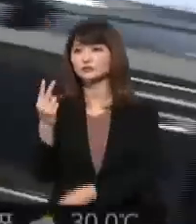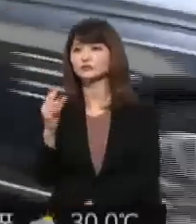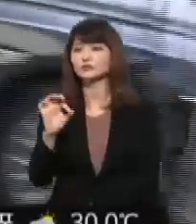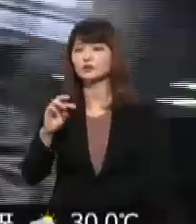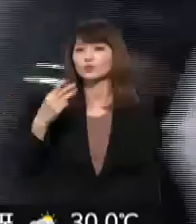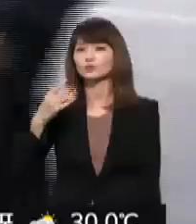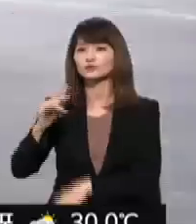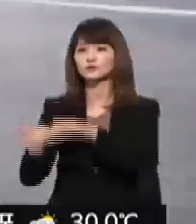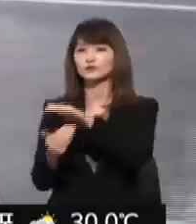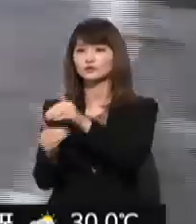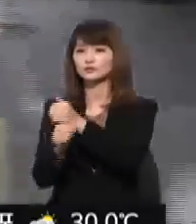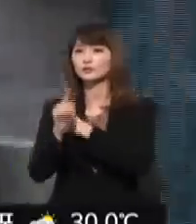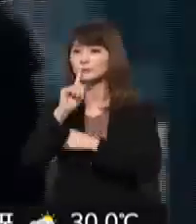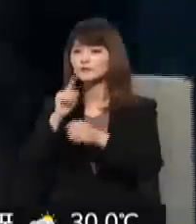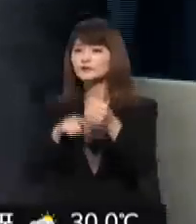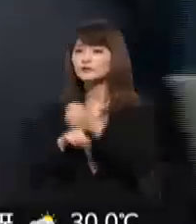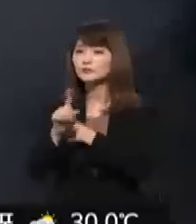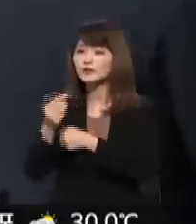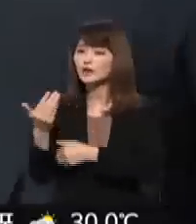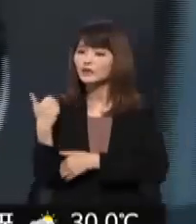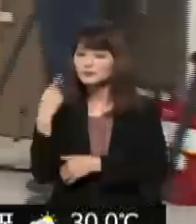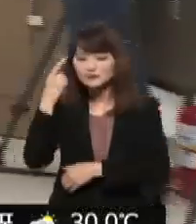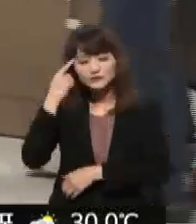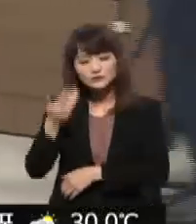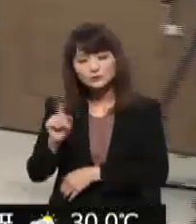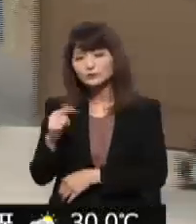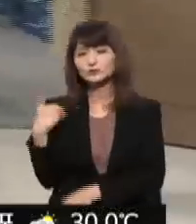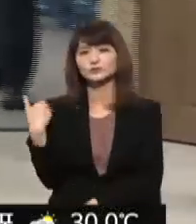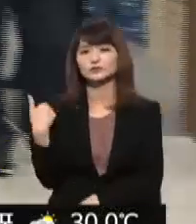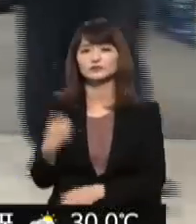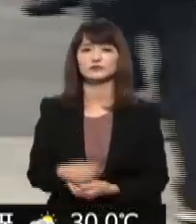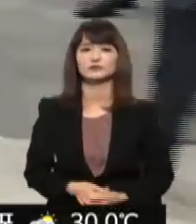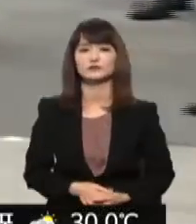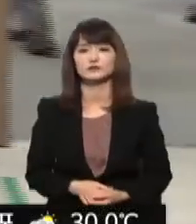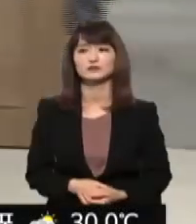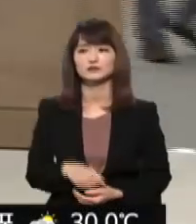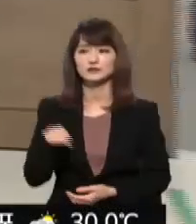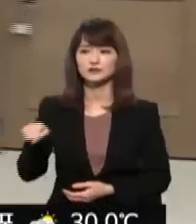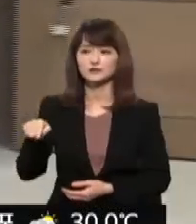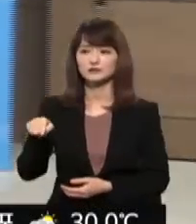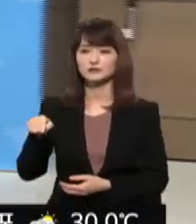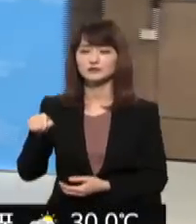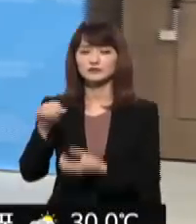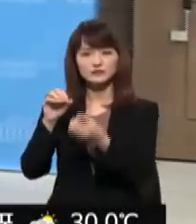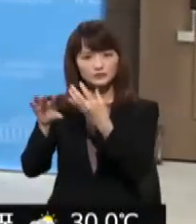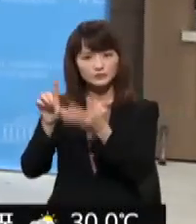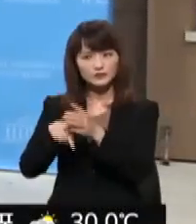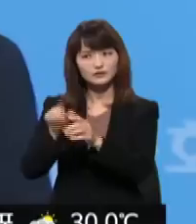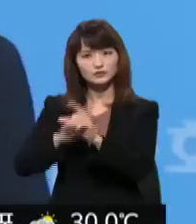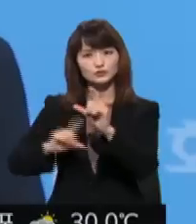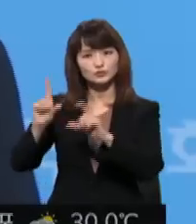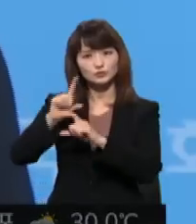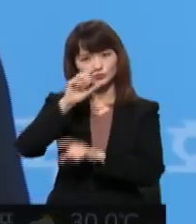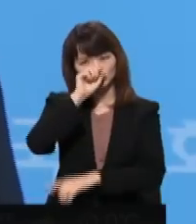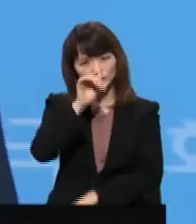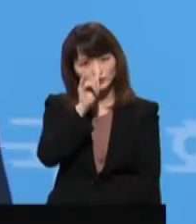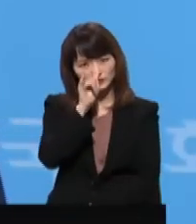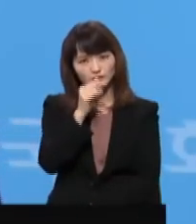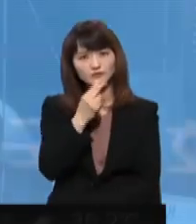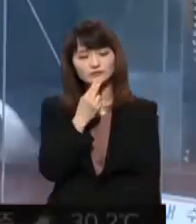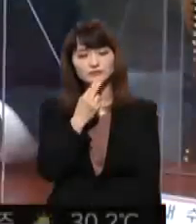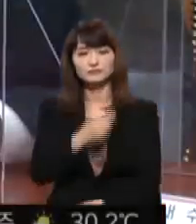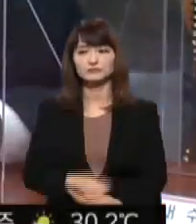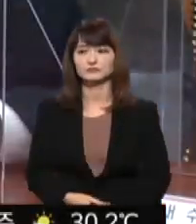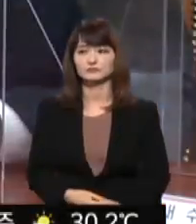뭔지는 모르겠는데 이런 얘기까지 해서 뭐 굳이 뭐가 나아질 만한 상황이 있었겠냐는게 하나 있고 이게